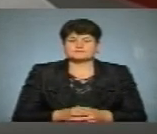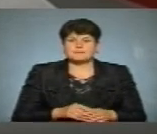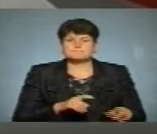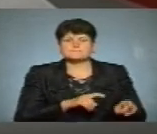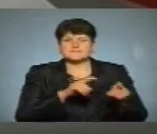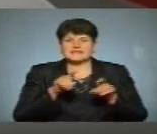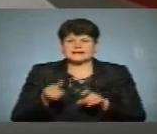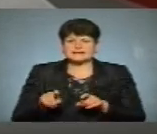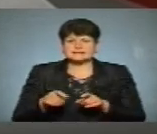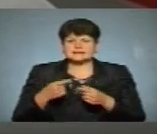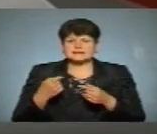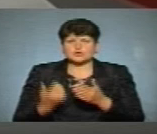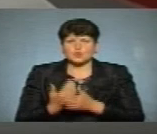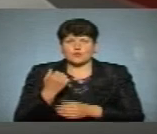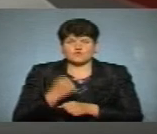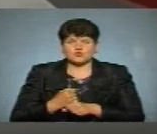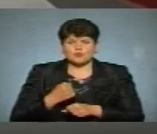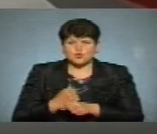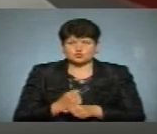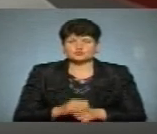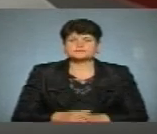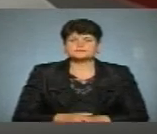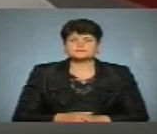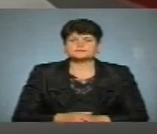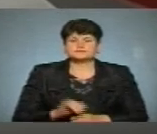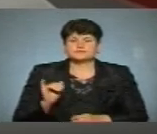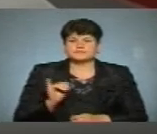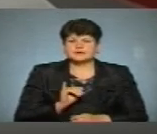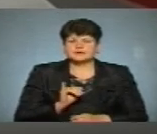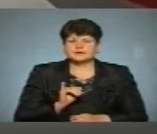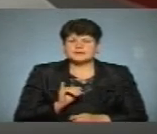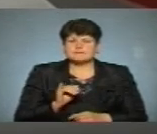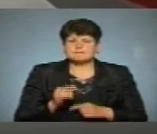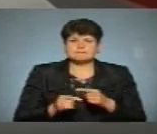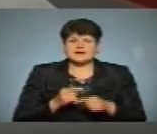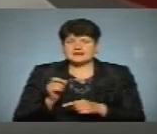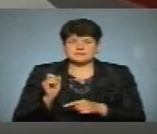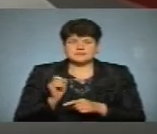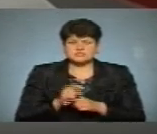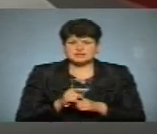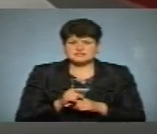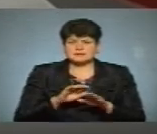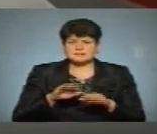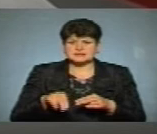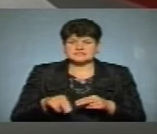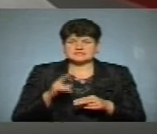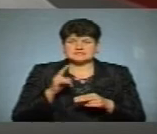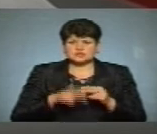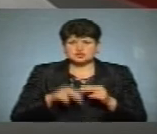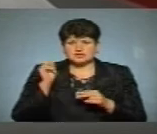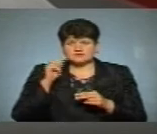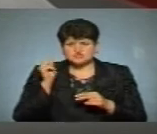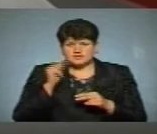переїзд на нову роботу і перепризначення після закінчення навчального закладу по